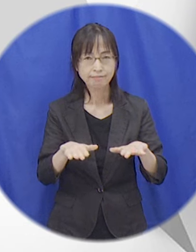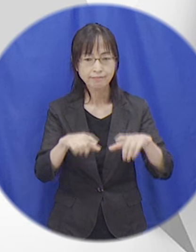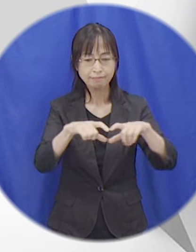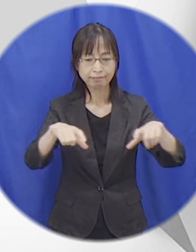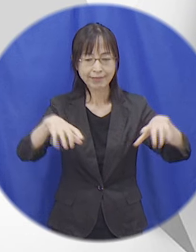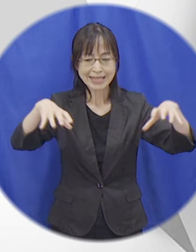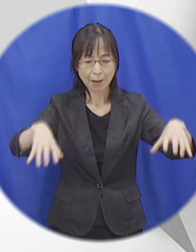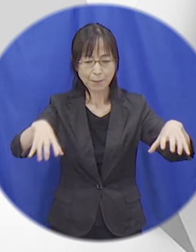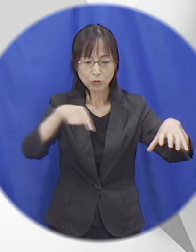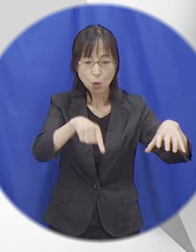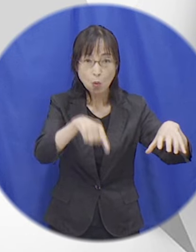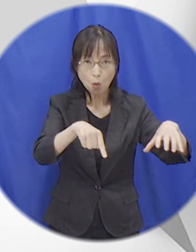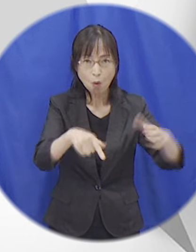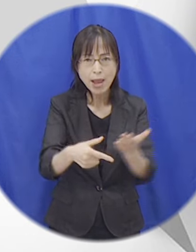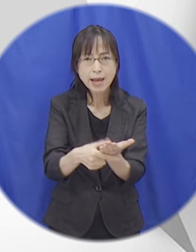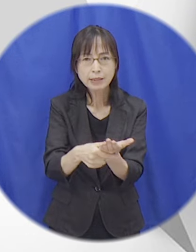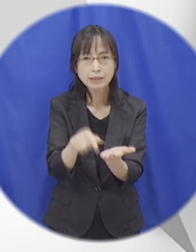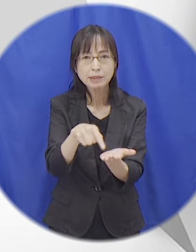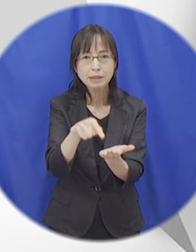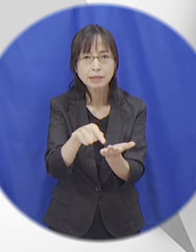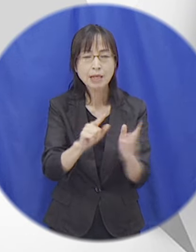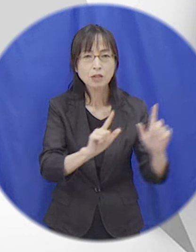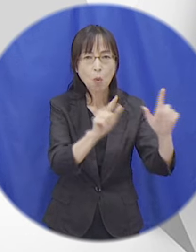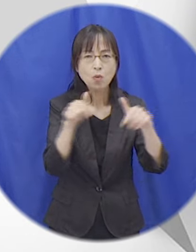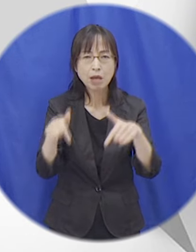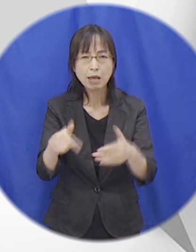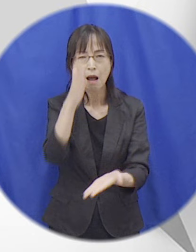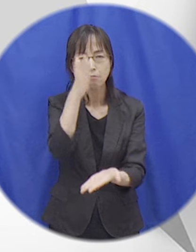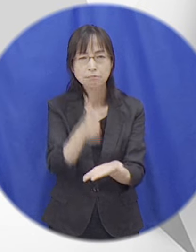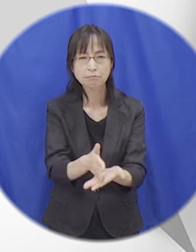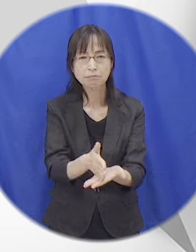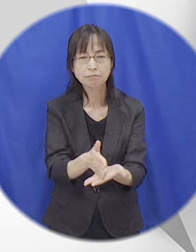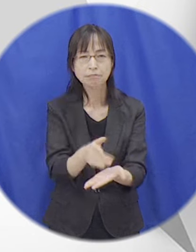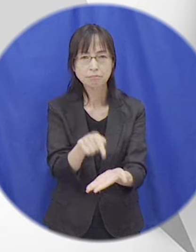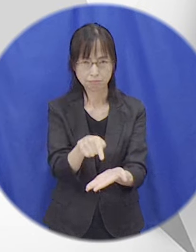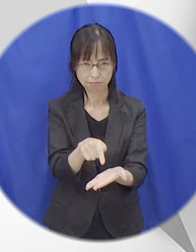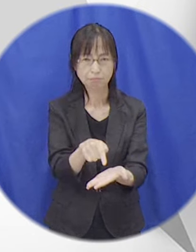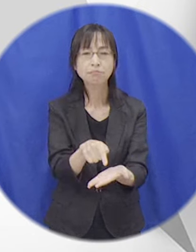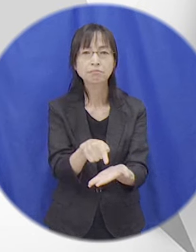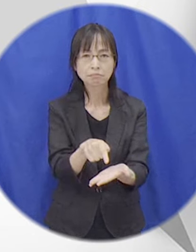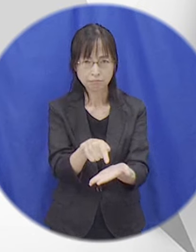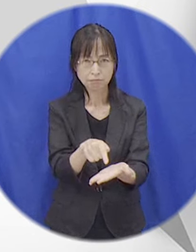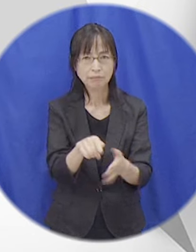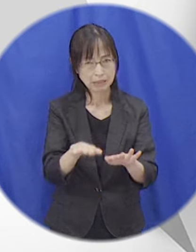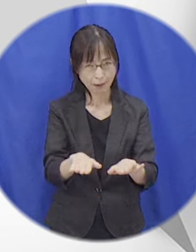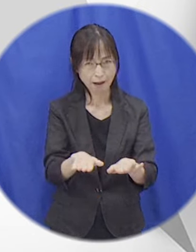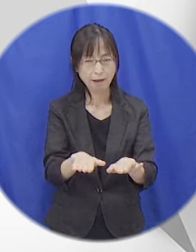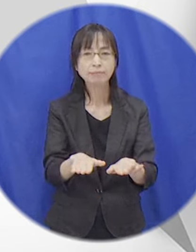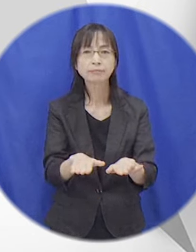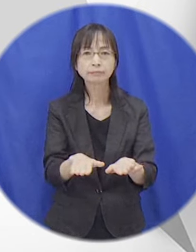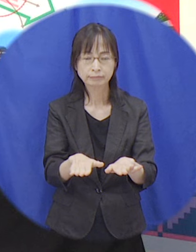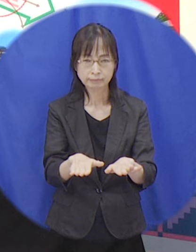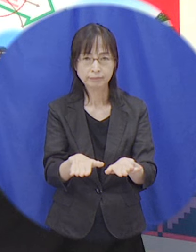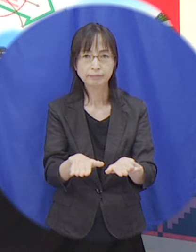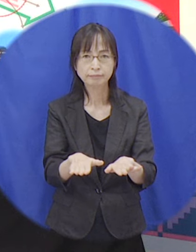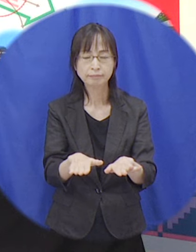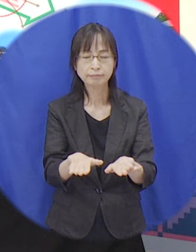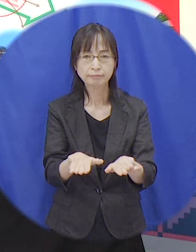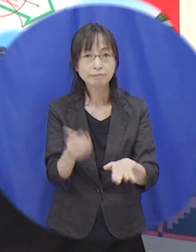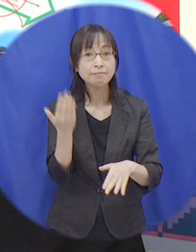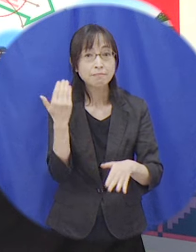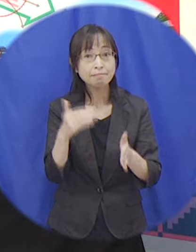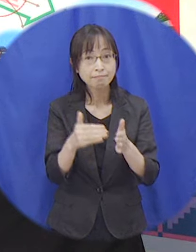ち手部分にあたる駅において東西の街が2つに分断されてしまっているような状態です。 はい、 これ